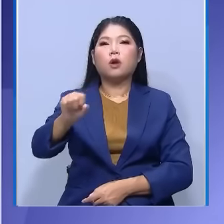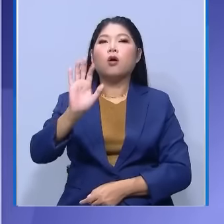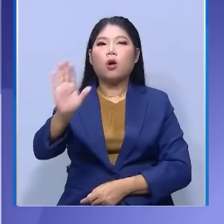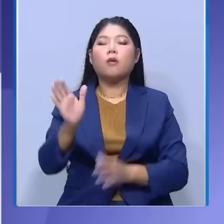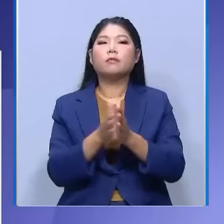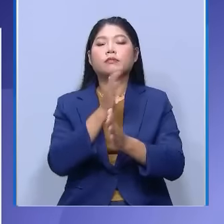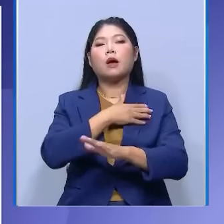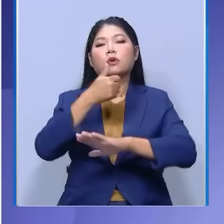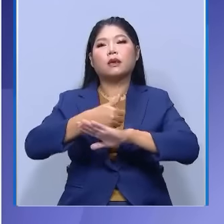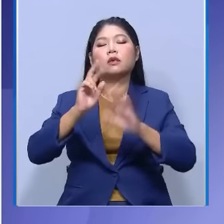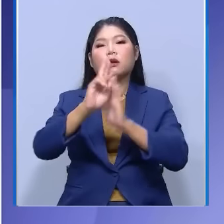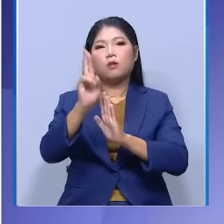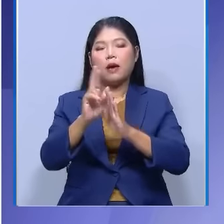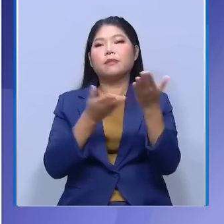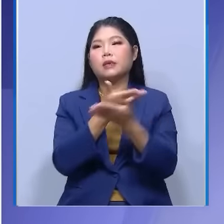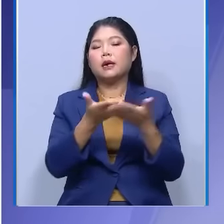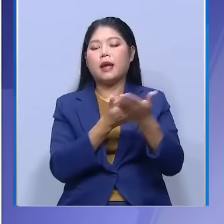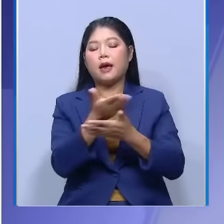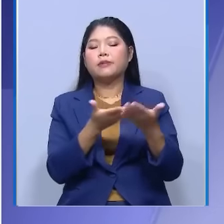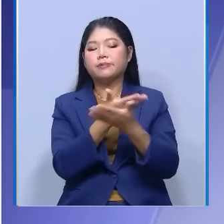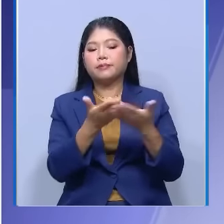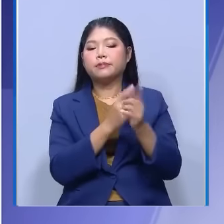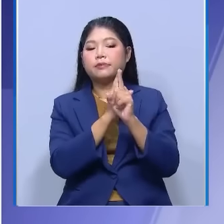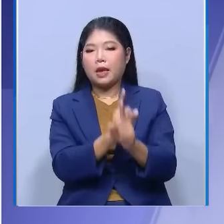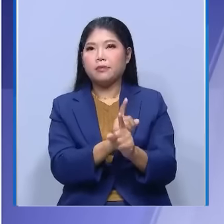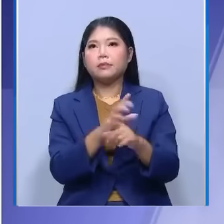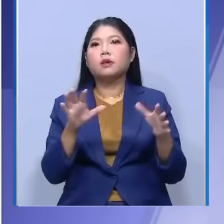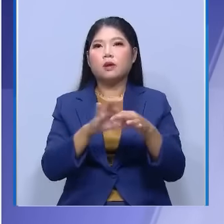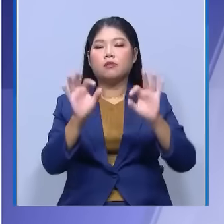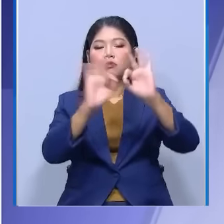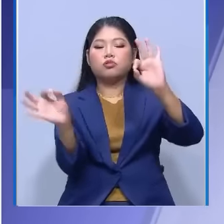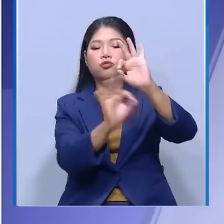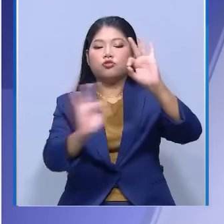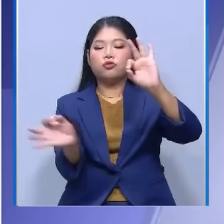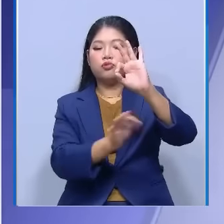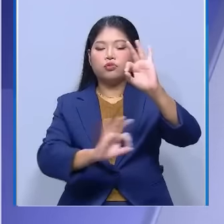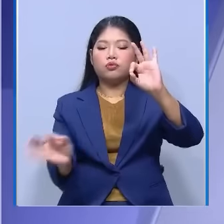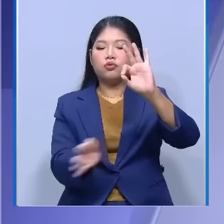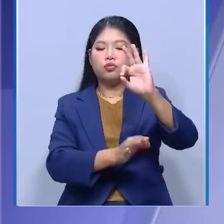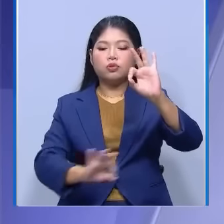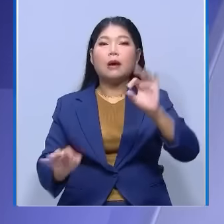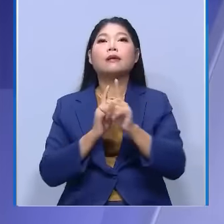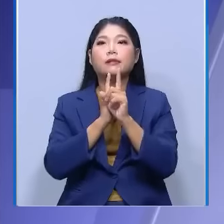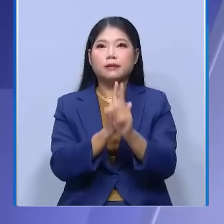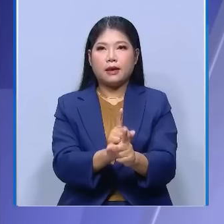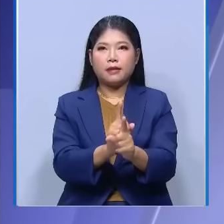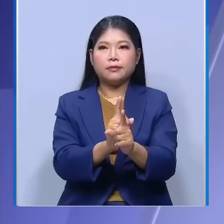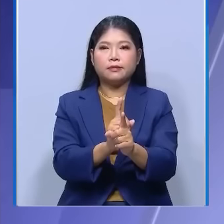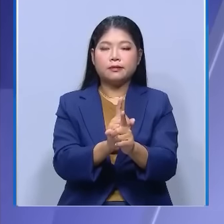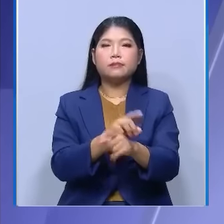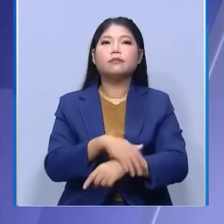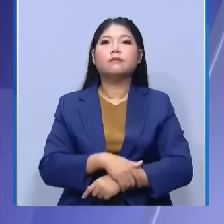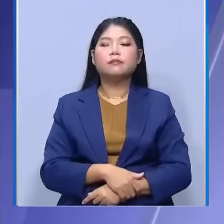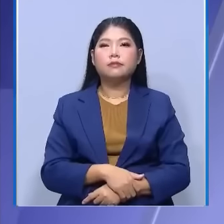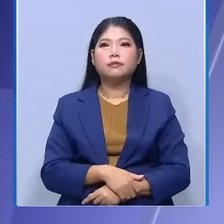ข้อเท็จจริงหน่อยแล้วก็ดำเนินการตามอำนาจหน้าที่นะคะกรณีการใช้ถ้อยคำในแถลงการของพระอาจารย์ววชิระเมธี